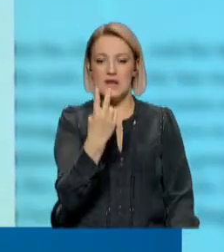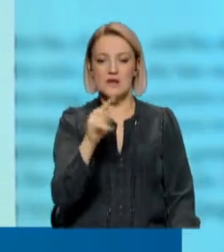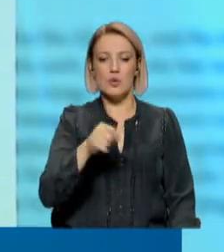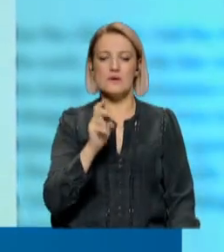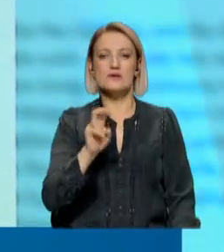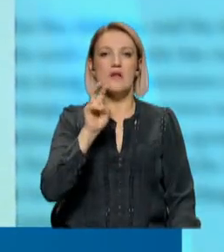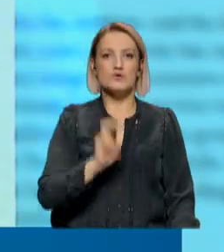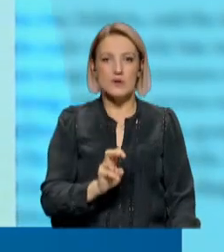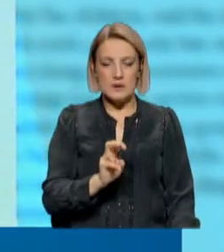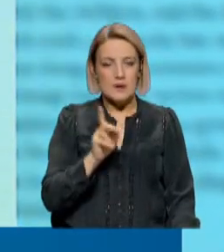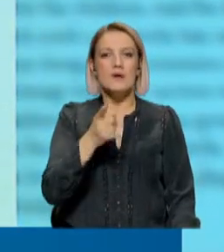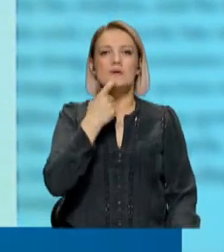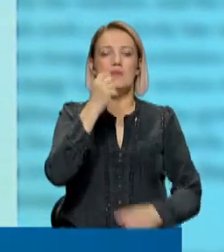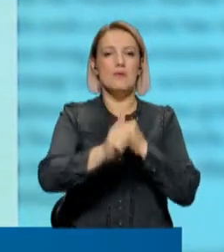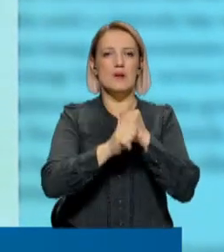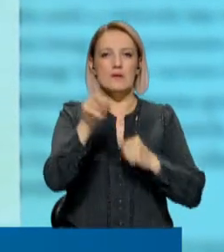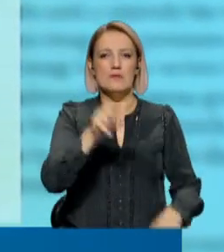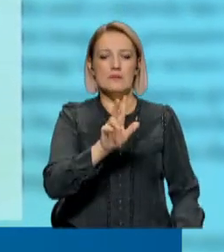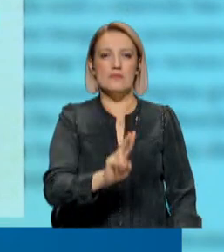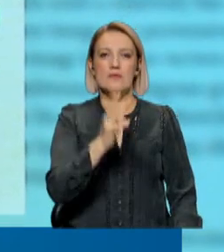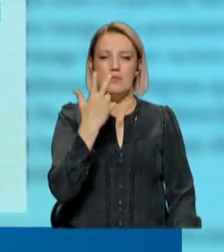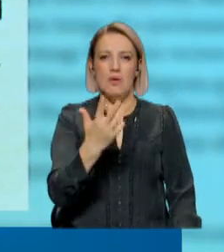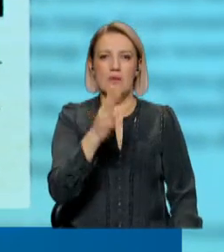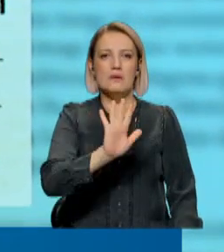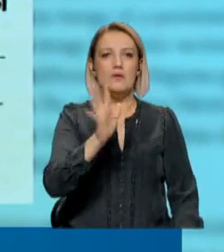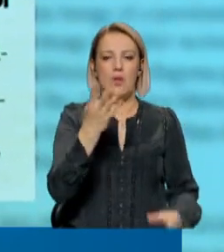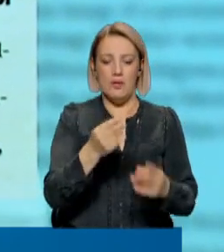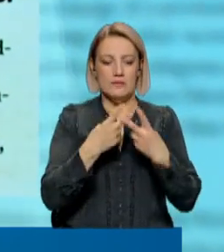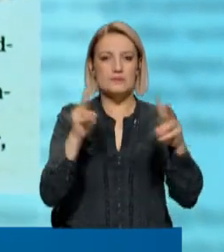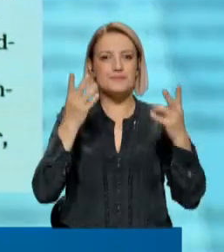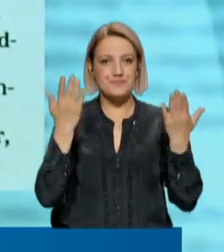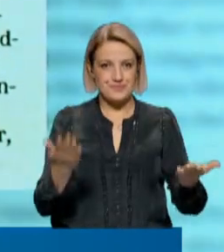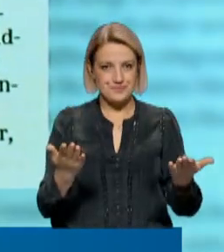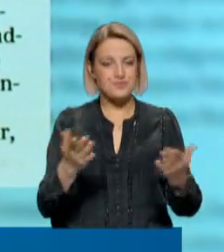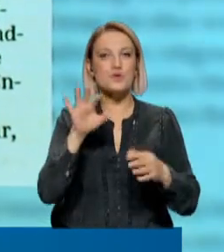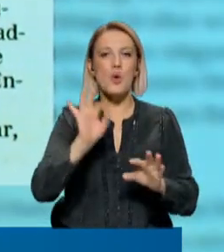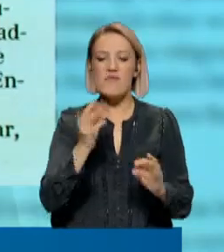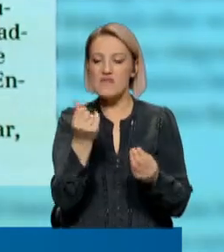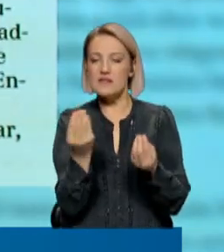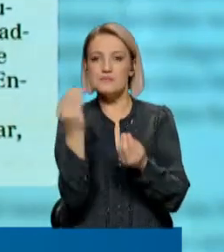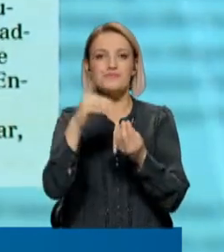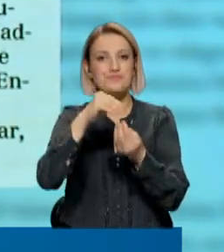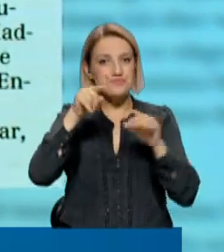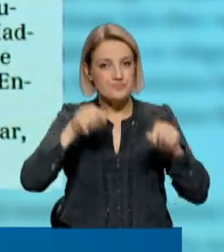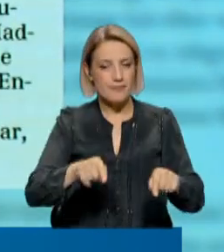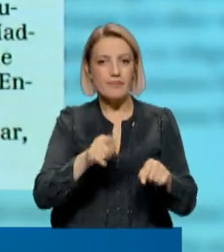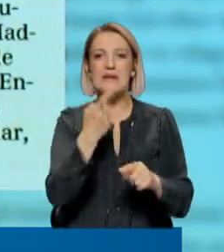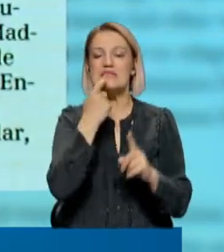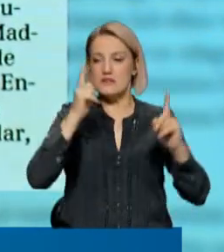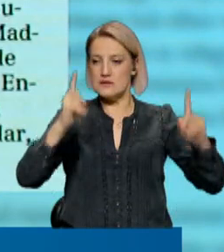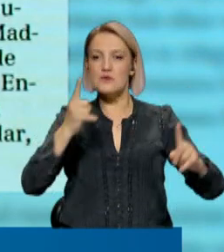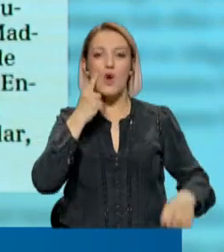%2.98, yıllık enflasyonu %73,50 olarak açıkladı. Böylece fiyat artışları yıllık bazda